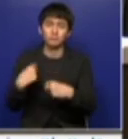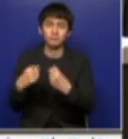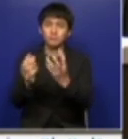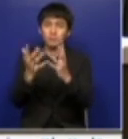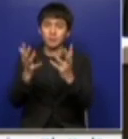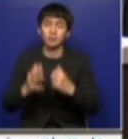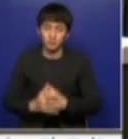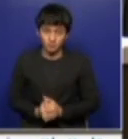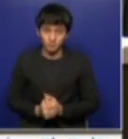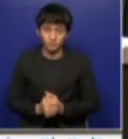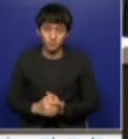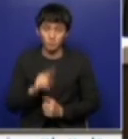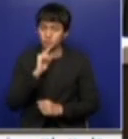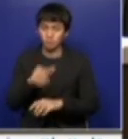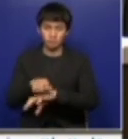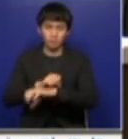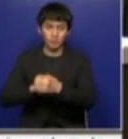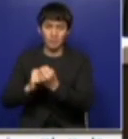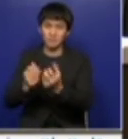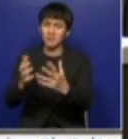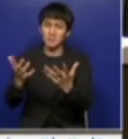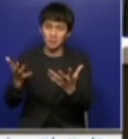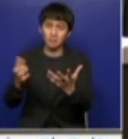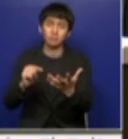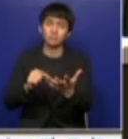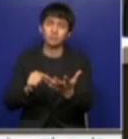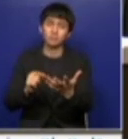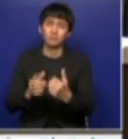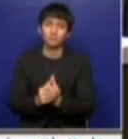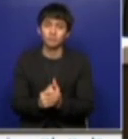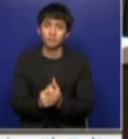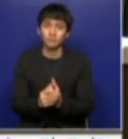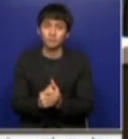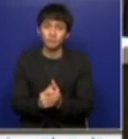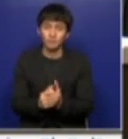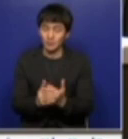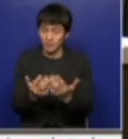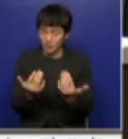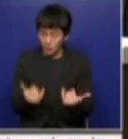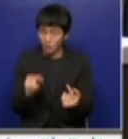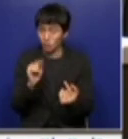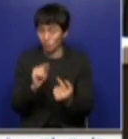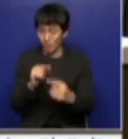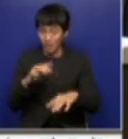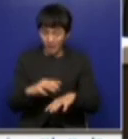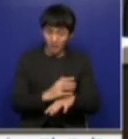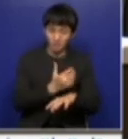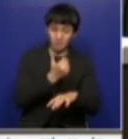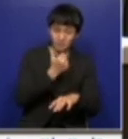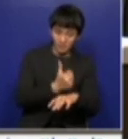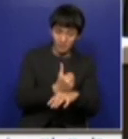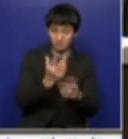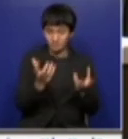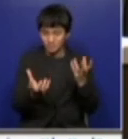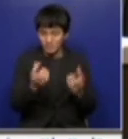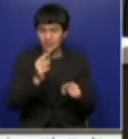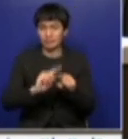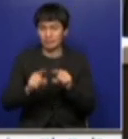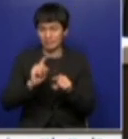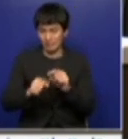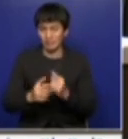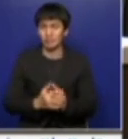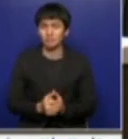พอไม่มีการเป็นบัตรใดๆเนี่ยการถ่วงดุลอำนาจ 3อำนาจประชาธิปไตยเรา